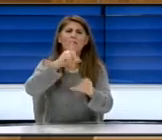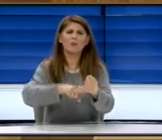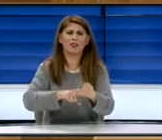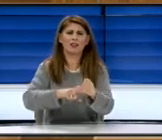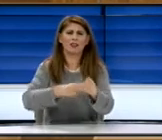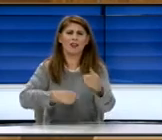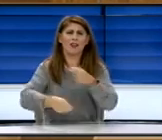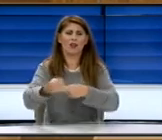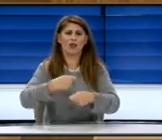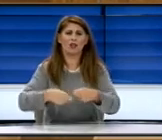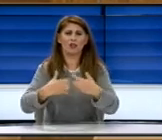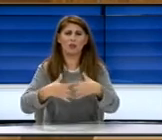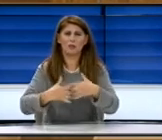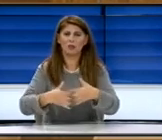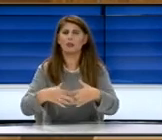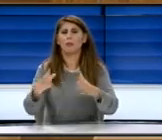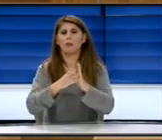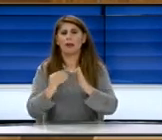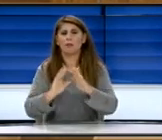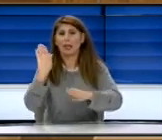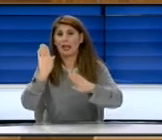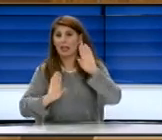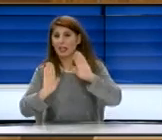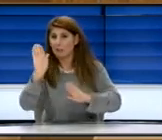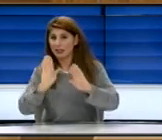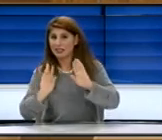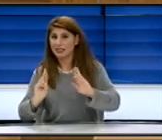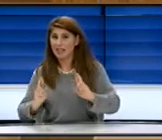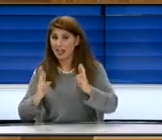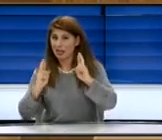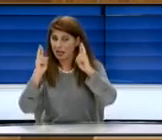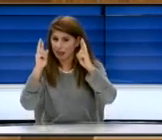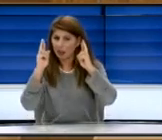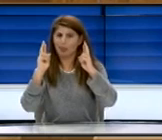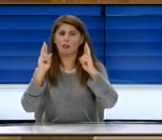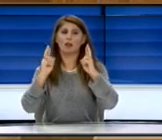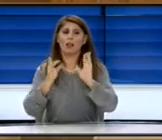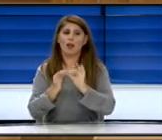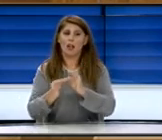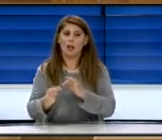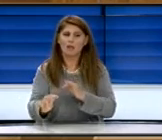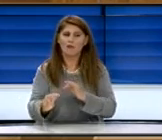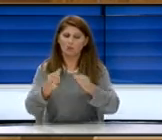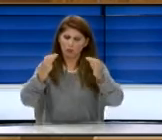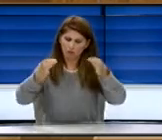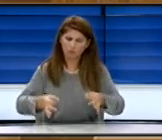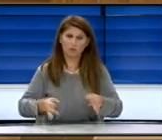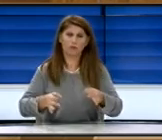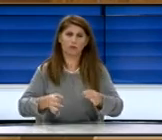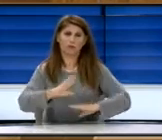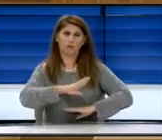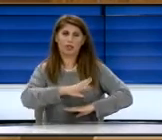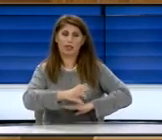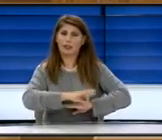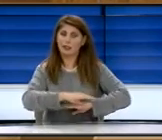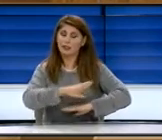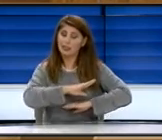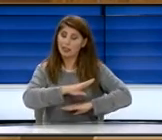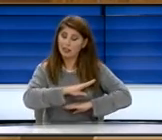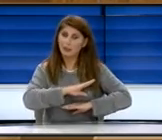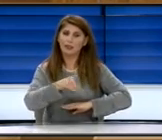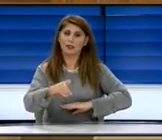στους διάφορους μηχανισμούς όπως είναι τα χρηματιστήρια ενέργειας, και εφαρμόζει απαρέγκλιτα μια στρατηγική που ευθύνεται